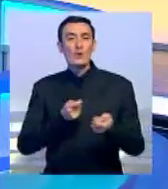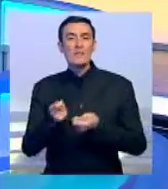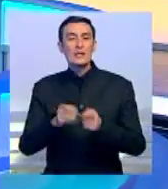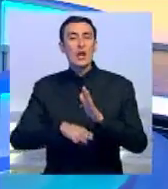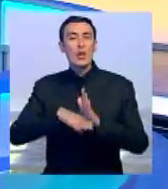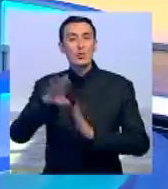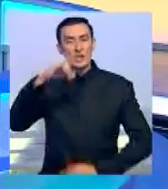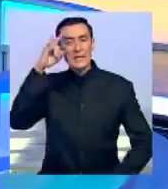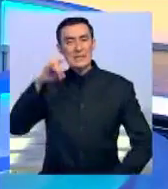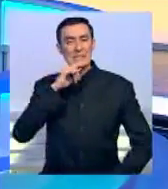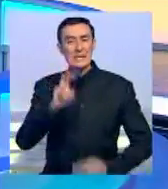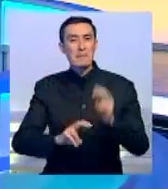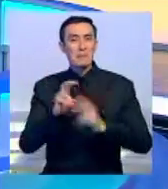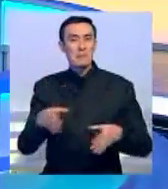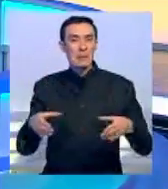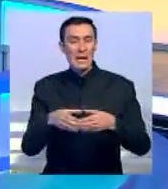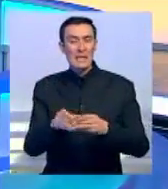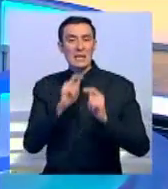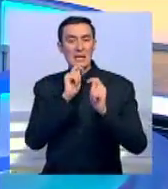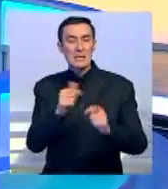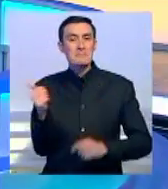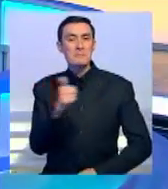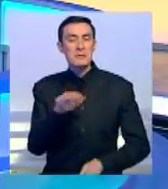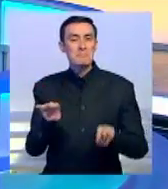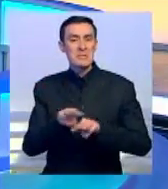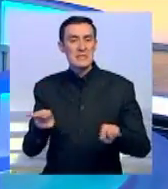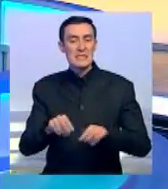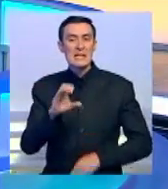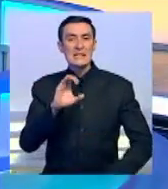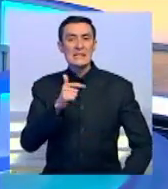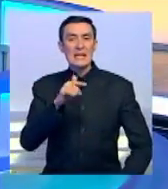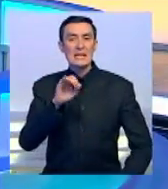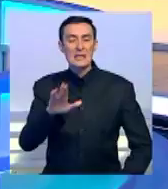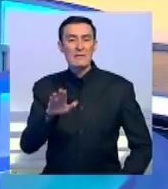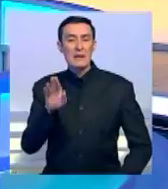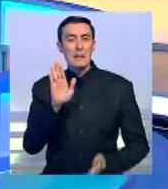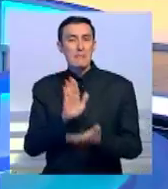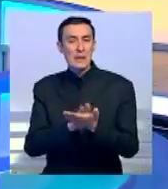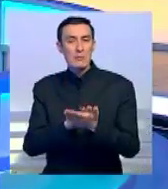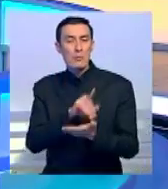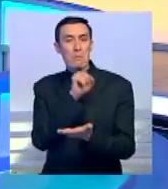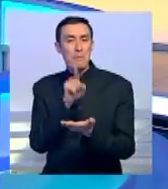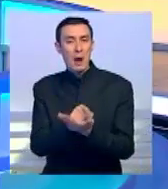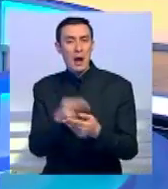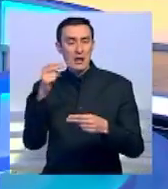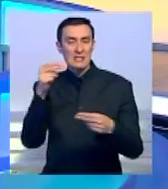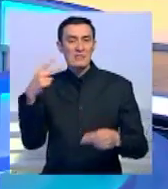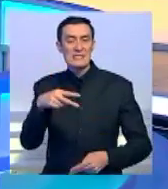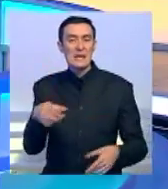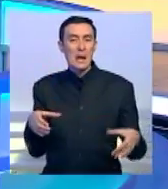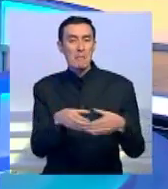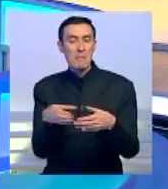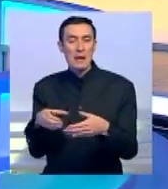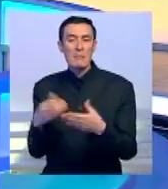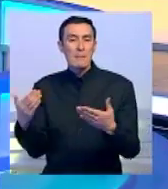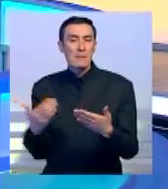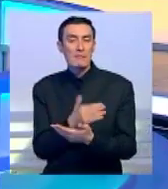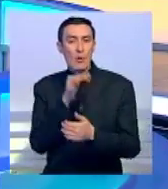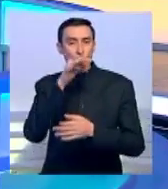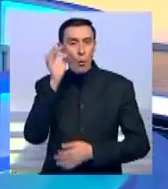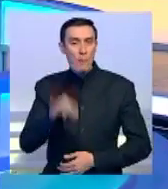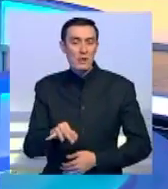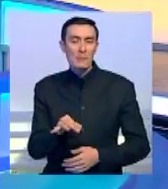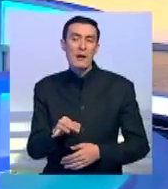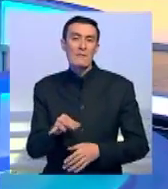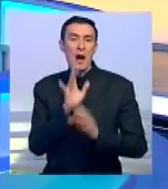Руководителя лучших казахстанских предприятий наградил и премьер-министр Бакыджан Сагынтаев. Так премию «Парыз» присудили 20 компаниям с самым передовым опытом в